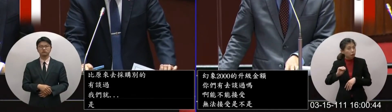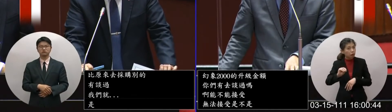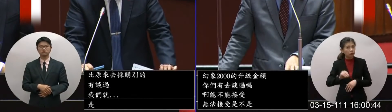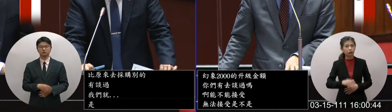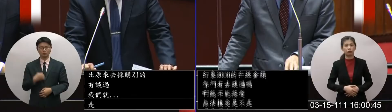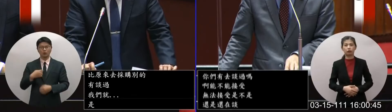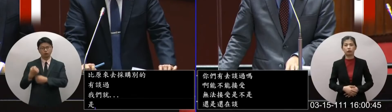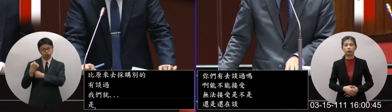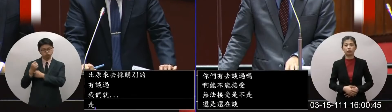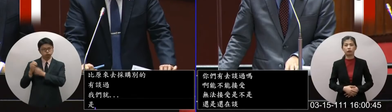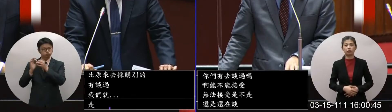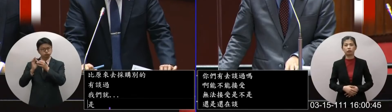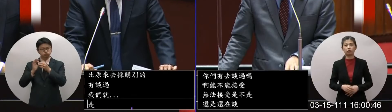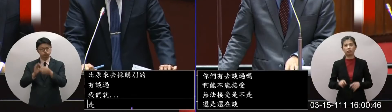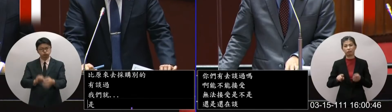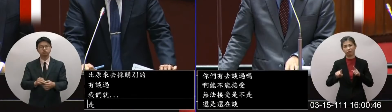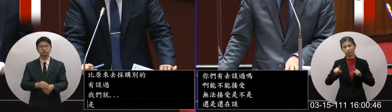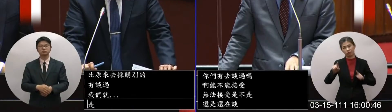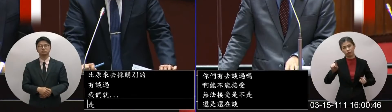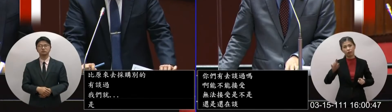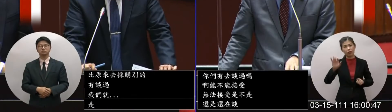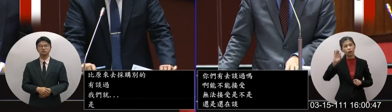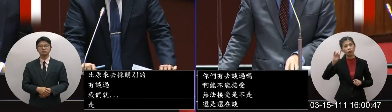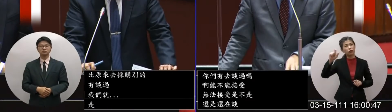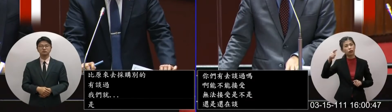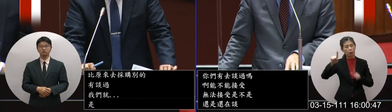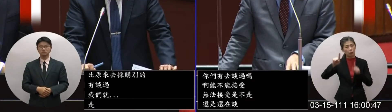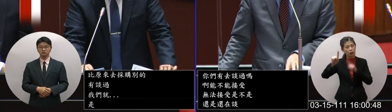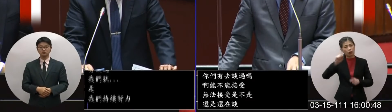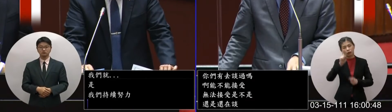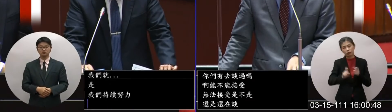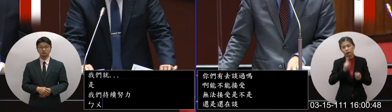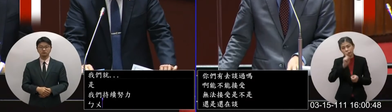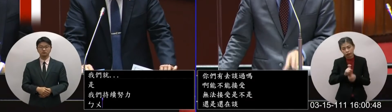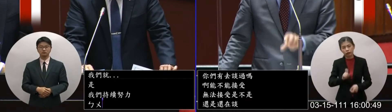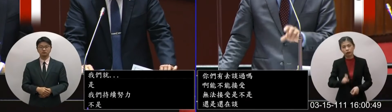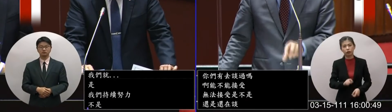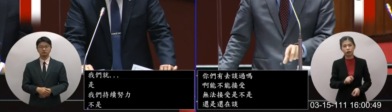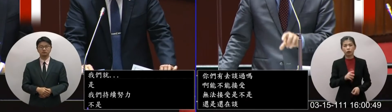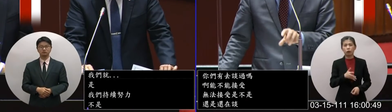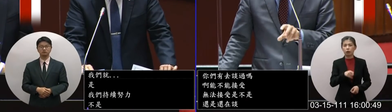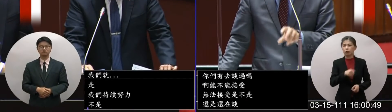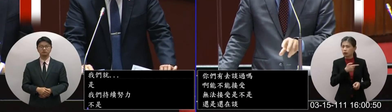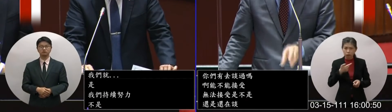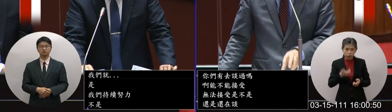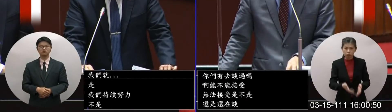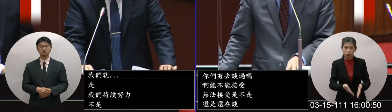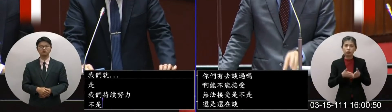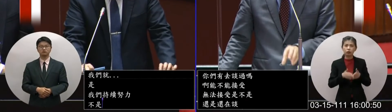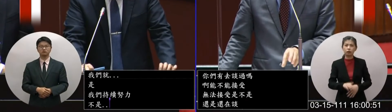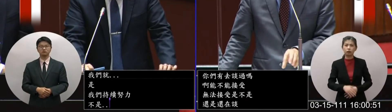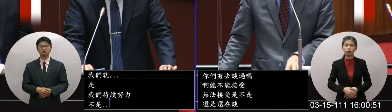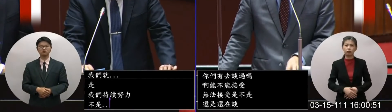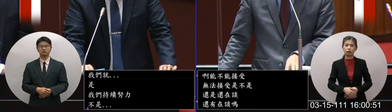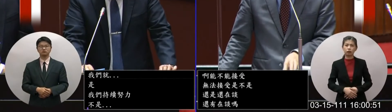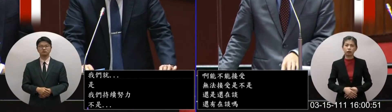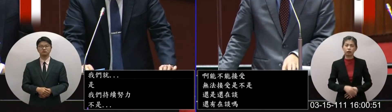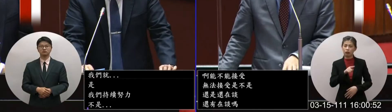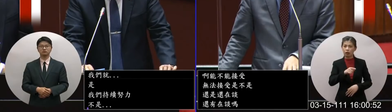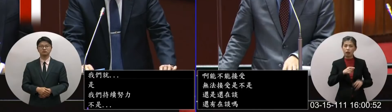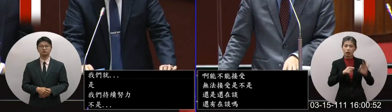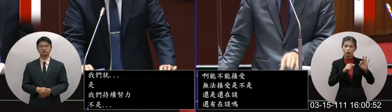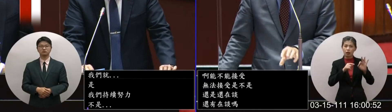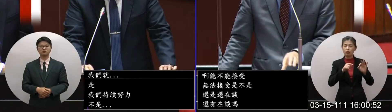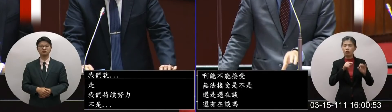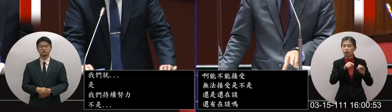们持续努力， 因为它已经落后 F16AB 十年了。为什么这个很重要？当我们不清楚它是要汰除还